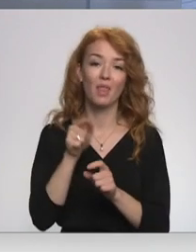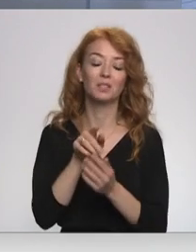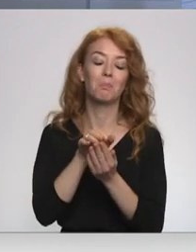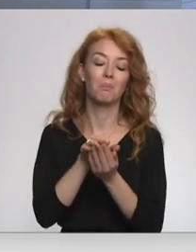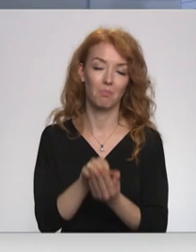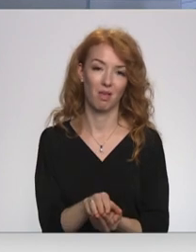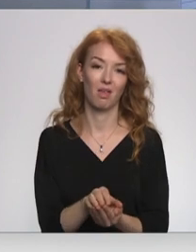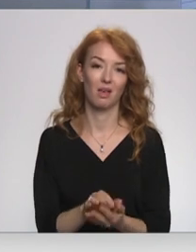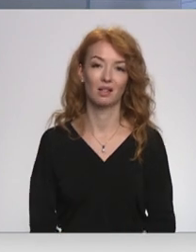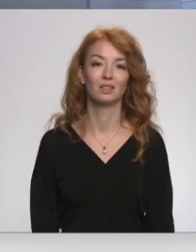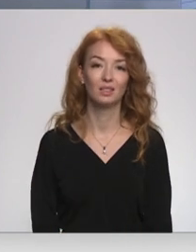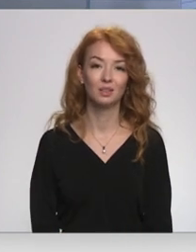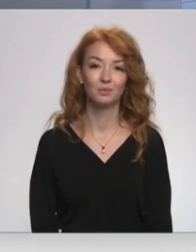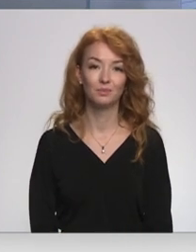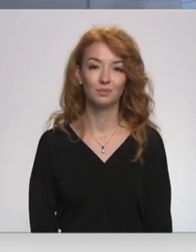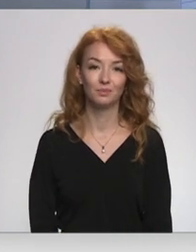bērs?